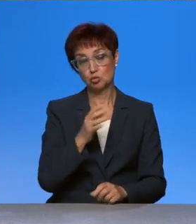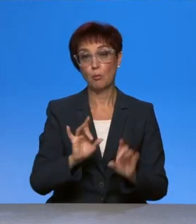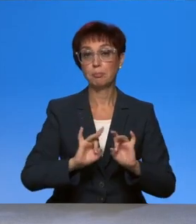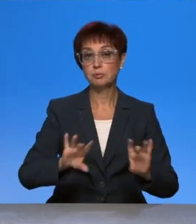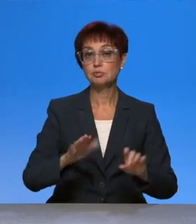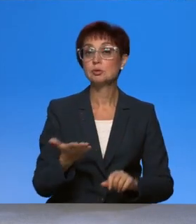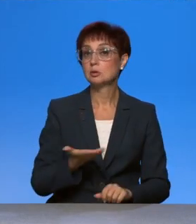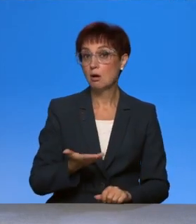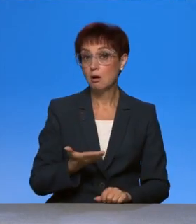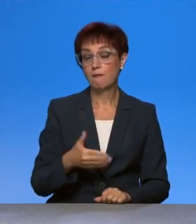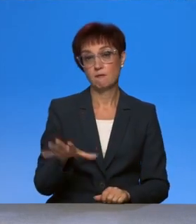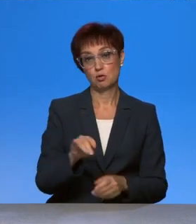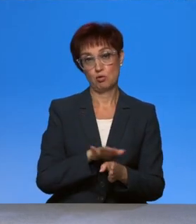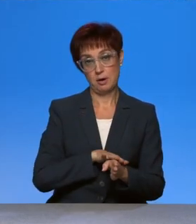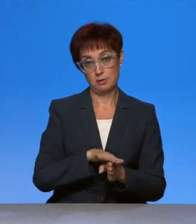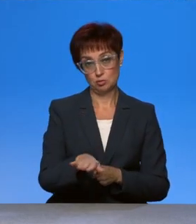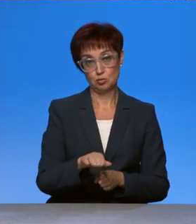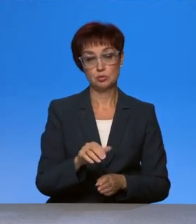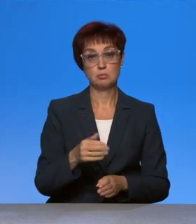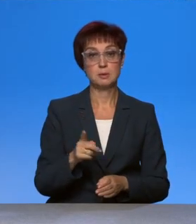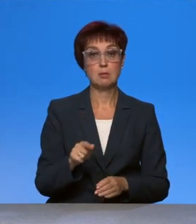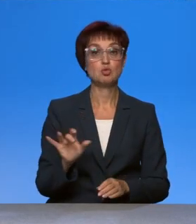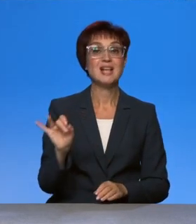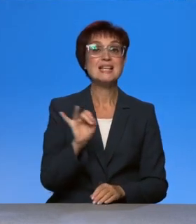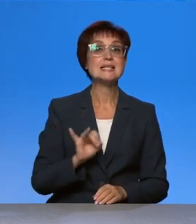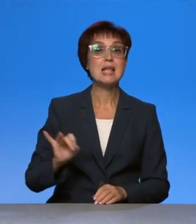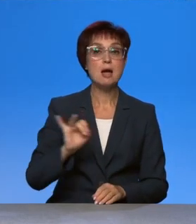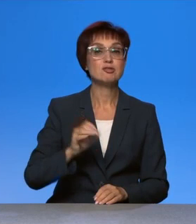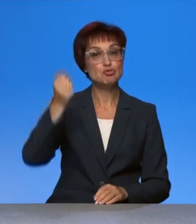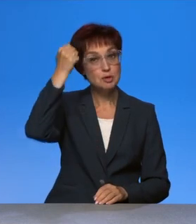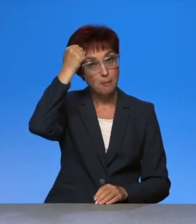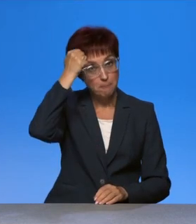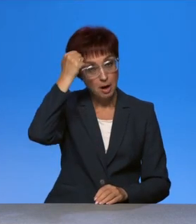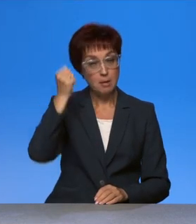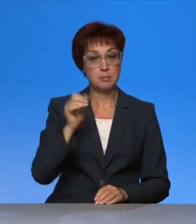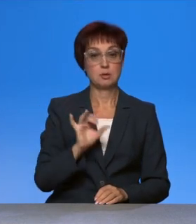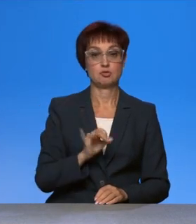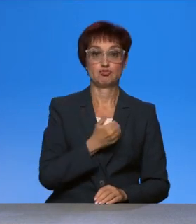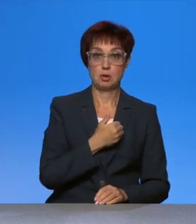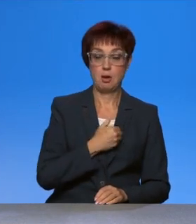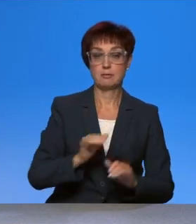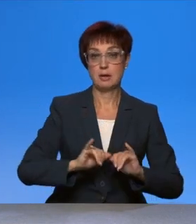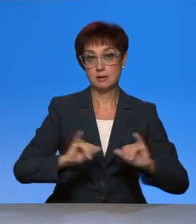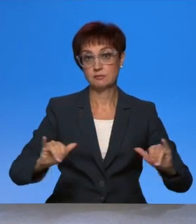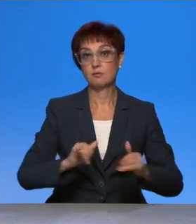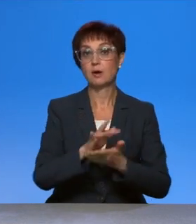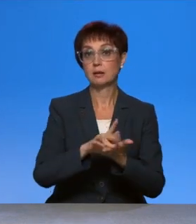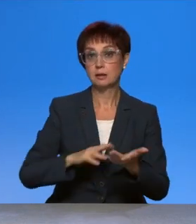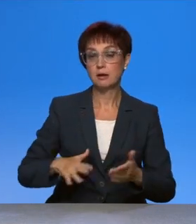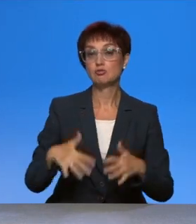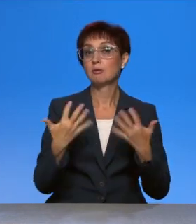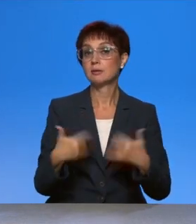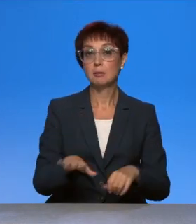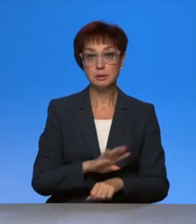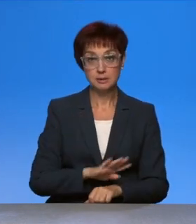это все реализуется, потому что та и историческая память, и интерес к тому, чтобы развивать дальше, и не потерять. Вот сейчас мы ездили в экспедиции,